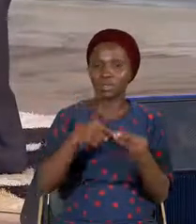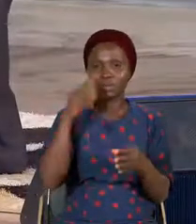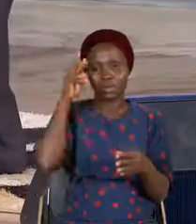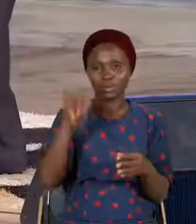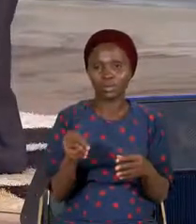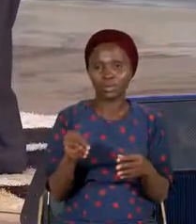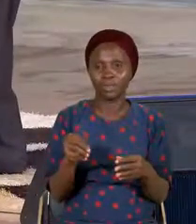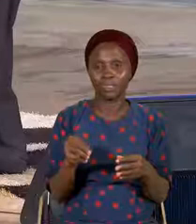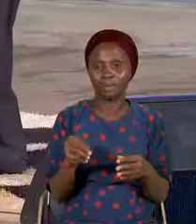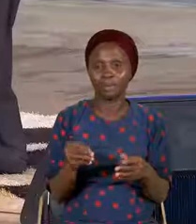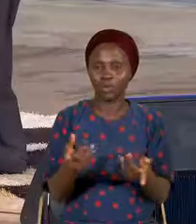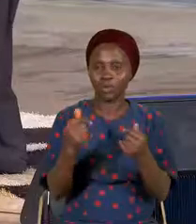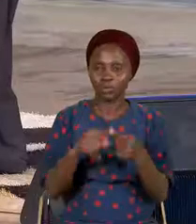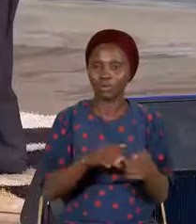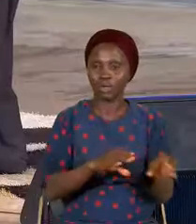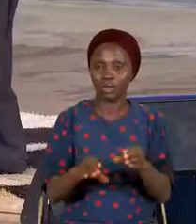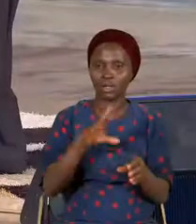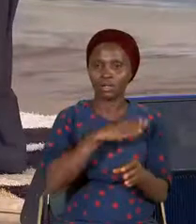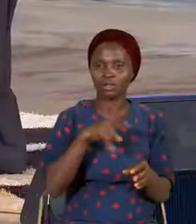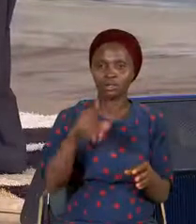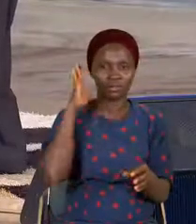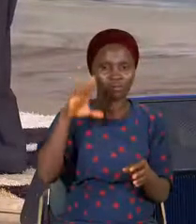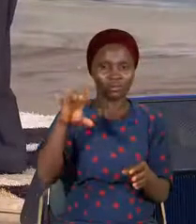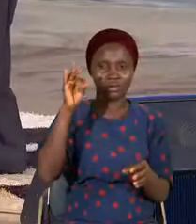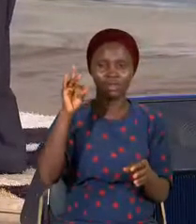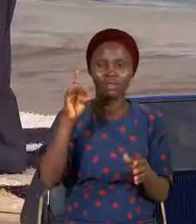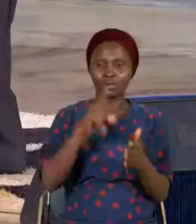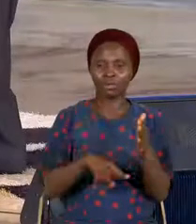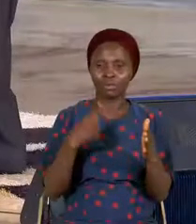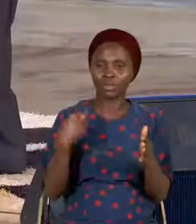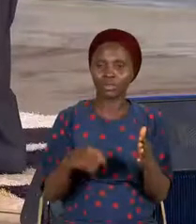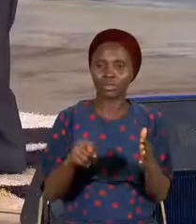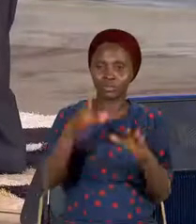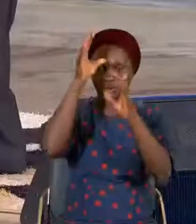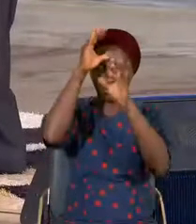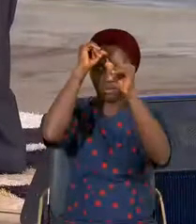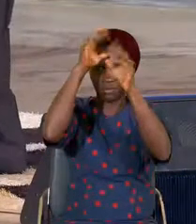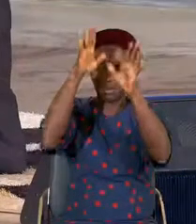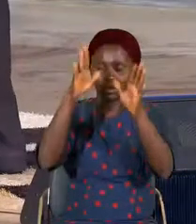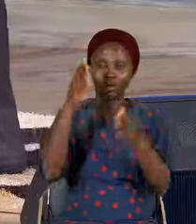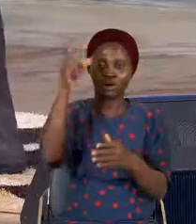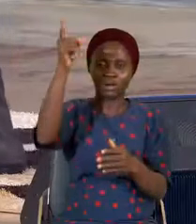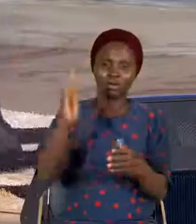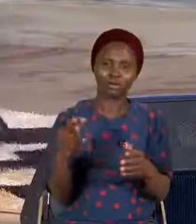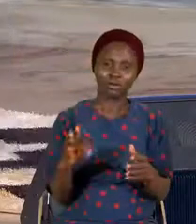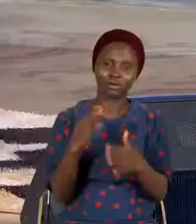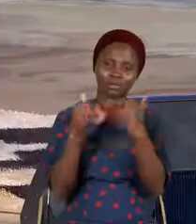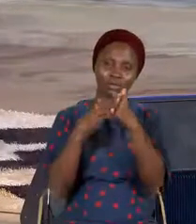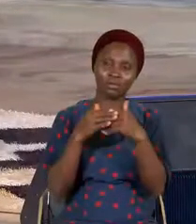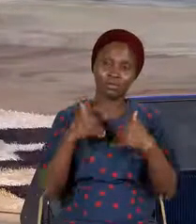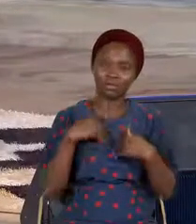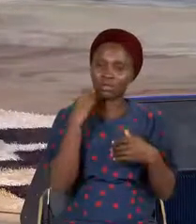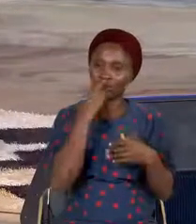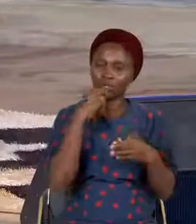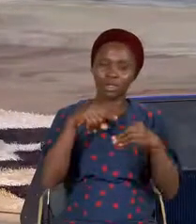lui. Jusqu'à l'apôtre Paul, vous allez voir ce que le Père, le Dieu du ciel, a